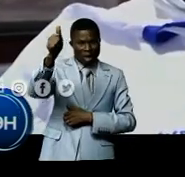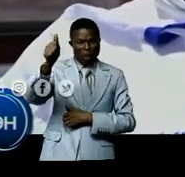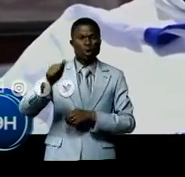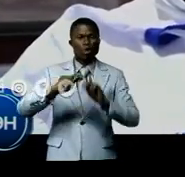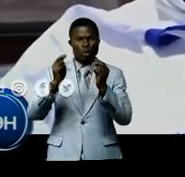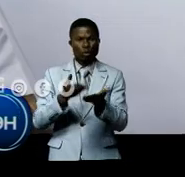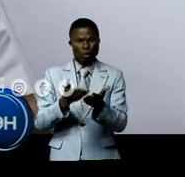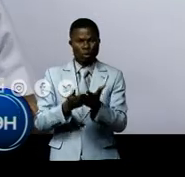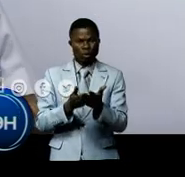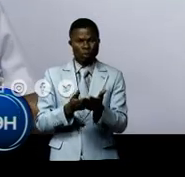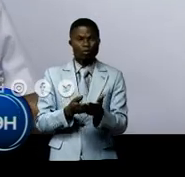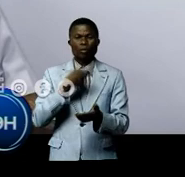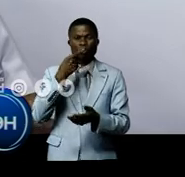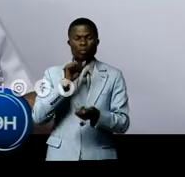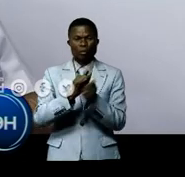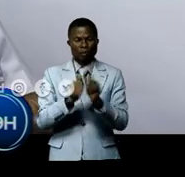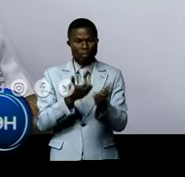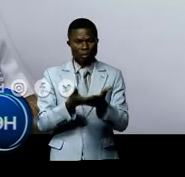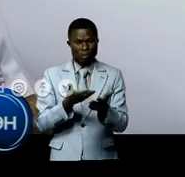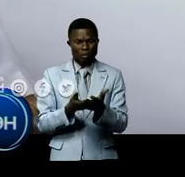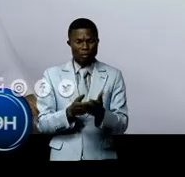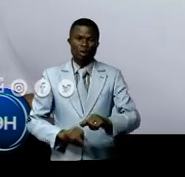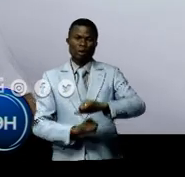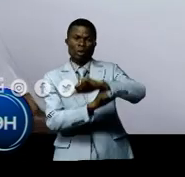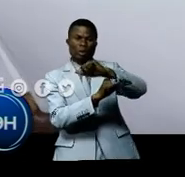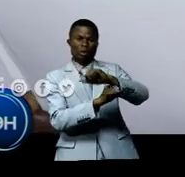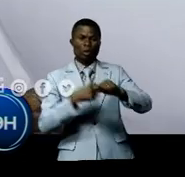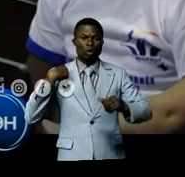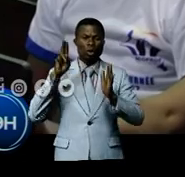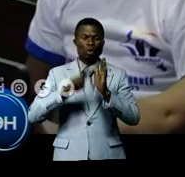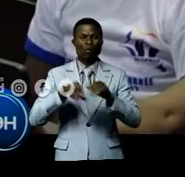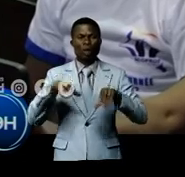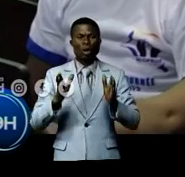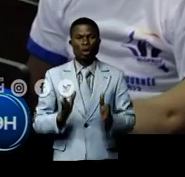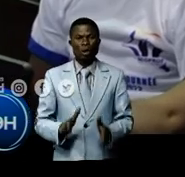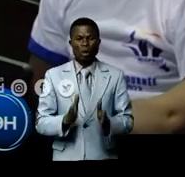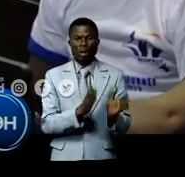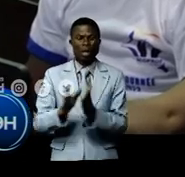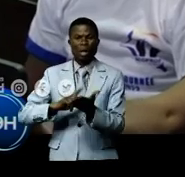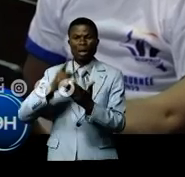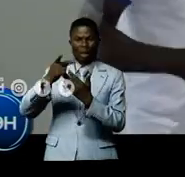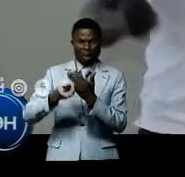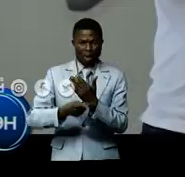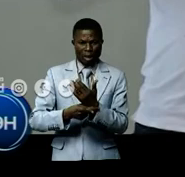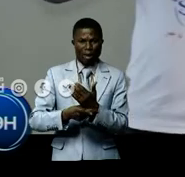coopération. Ils ont sollicité par la même occasion l'accompagnement du gouvernement congolais dans l'élaboration d'un plan